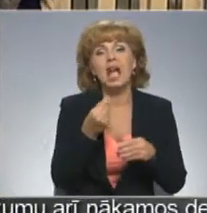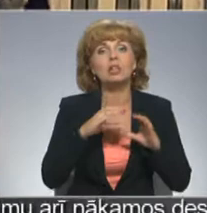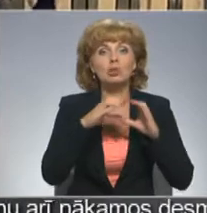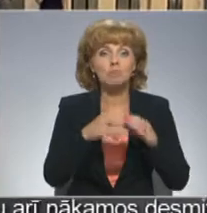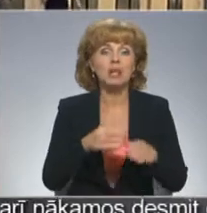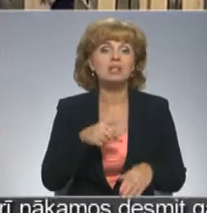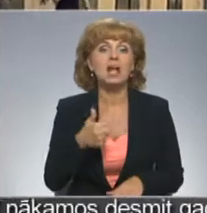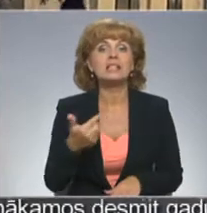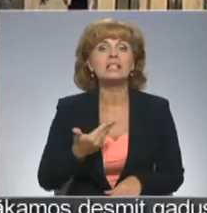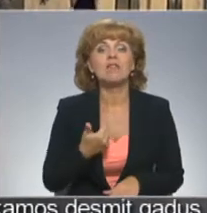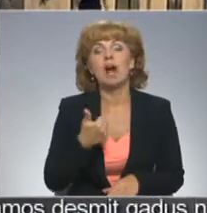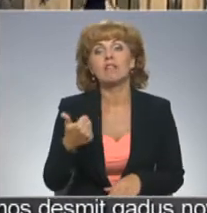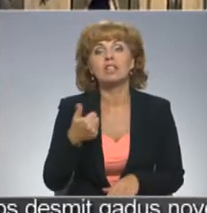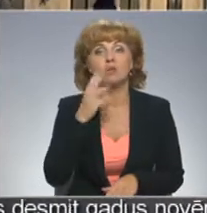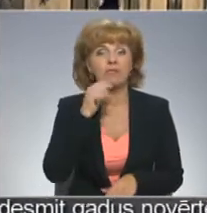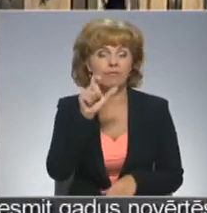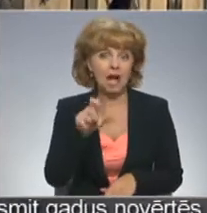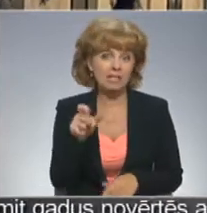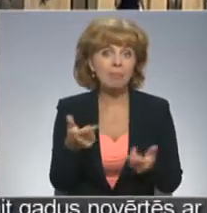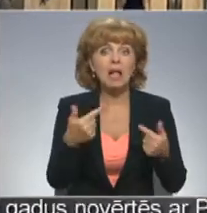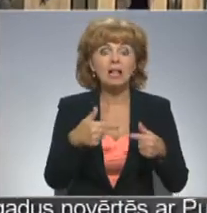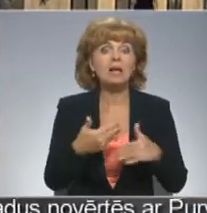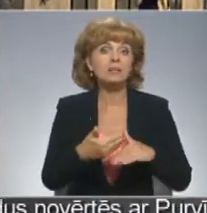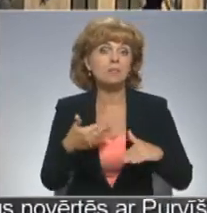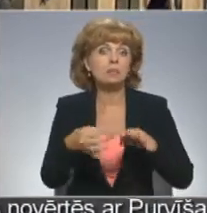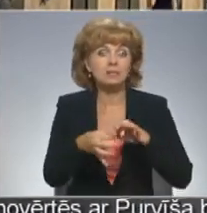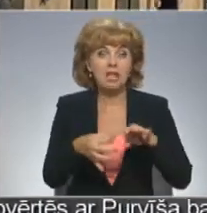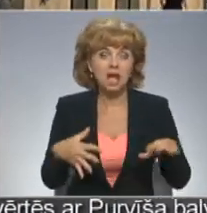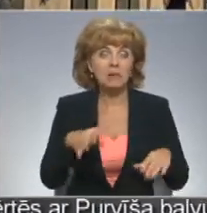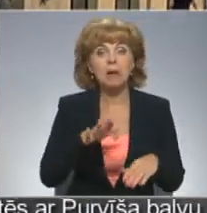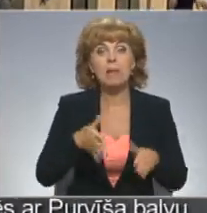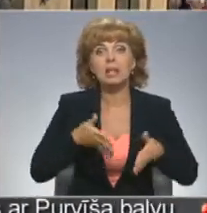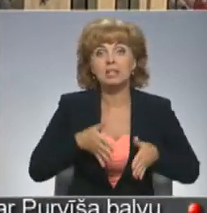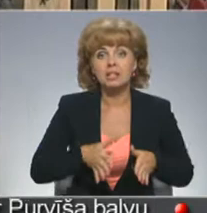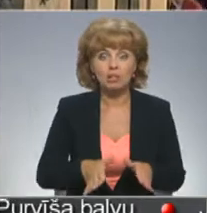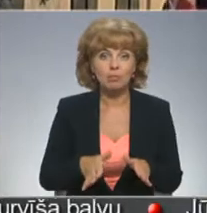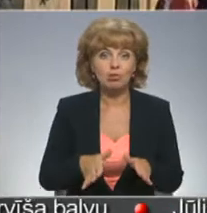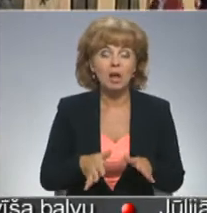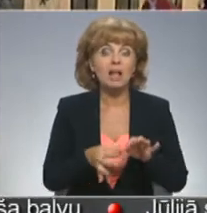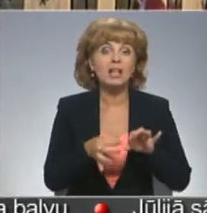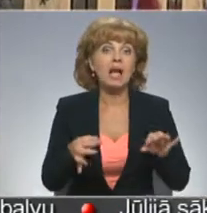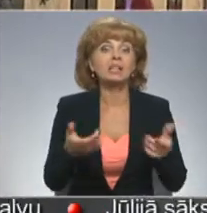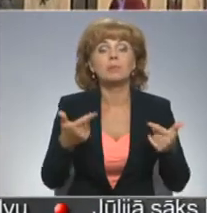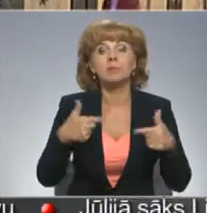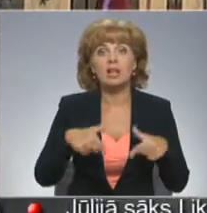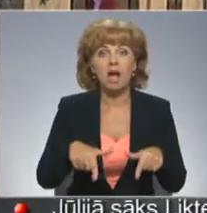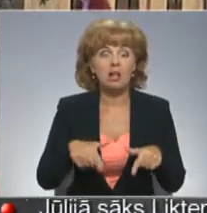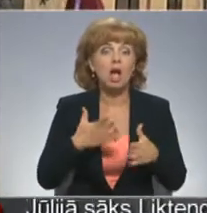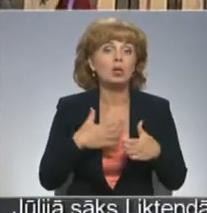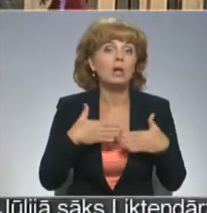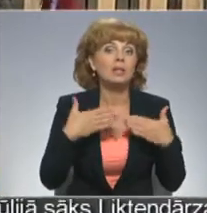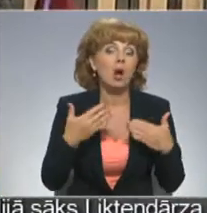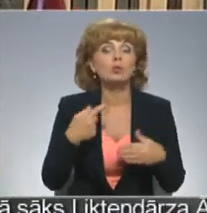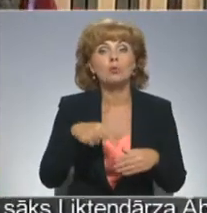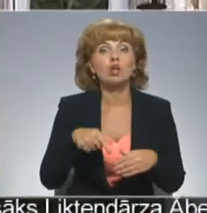kādā dzīvoja viņu vecāki, šis laiks pirms neatkarības, jo bērni, kas ir dzimuši šo neatkarības laikā, es domāju, ļoti daudz ko no